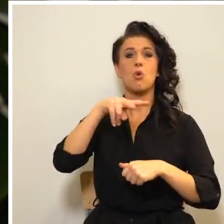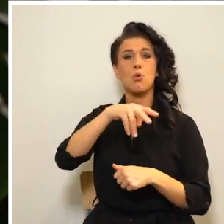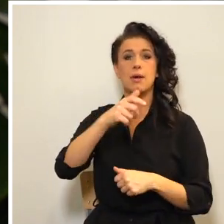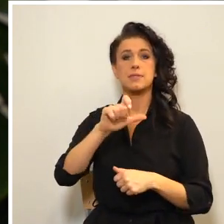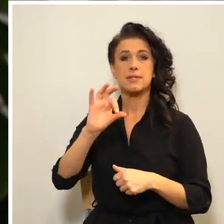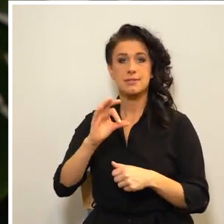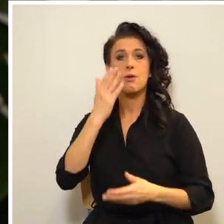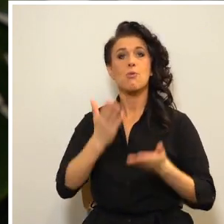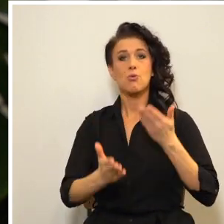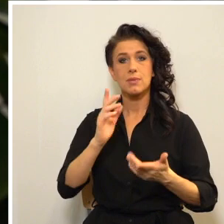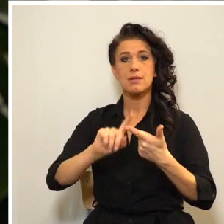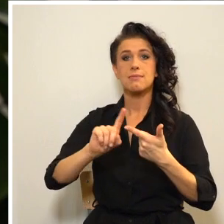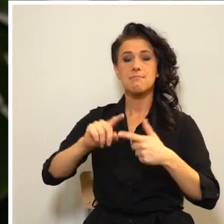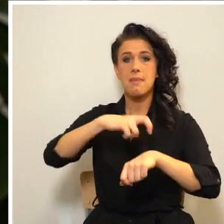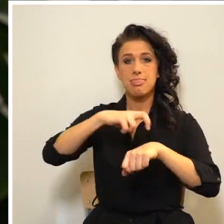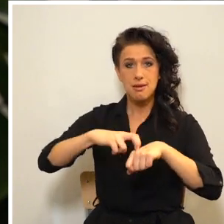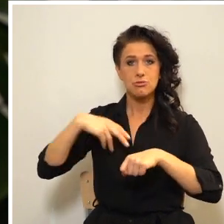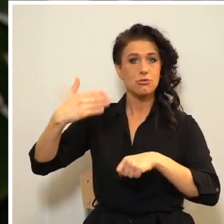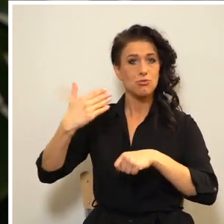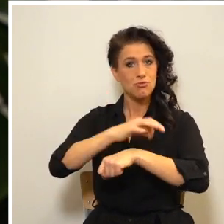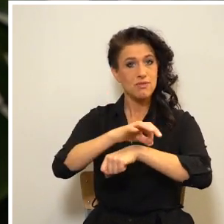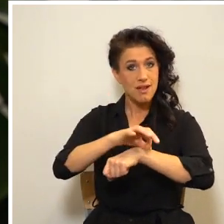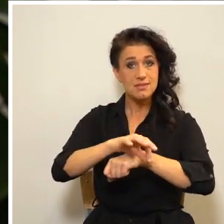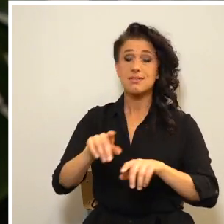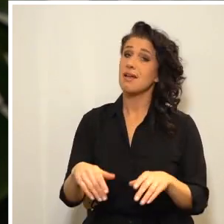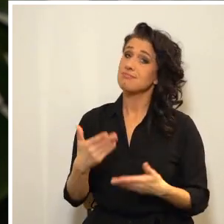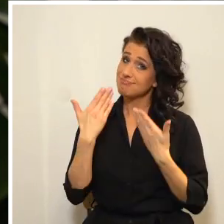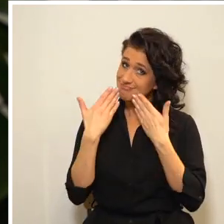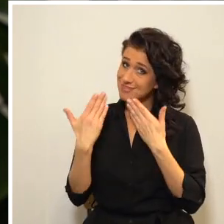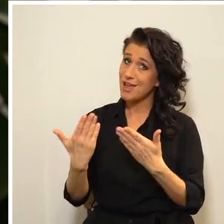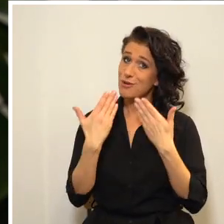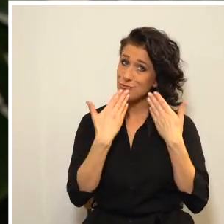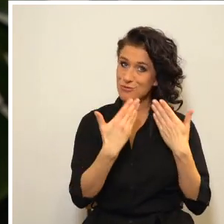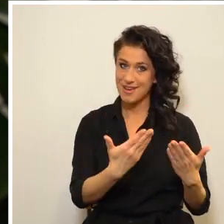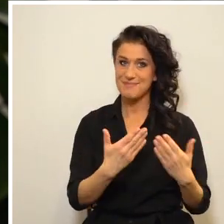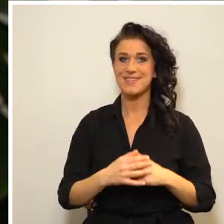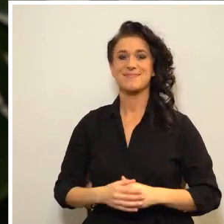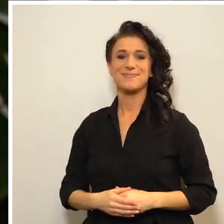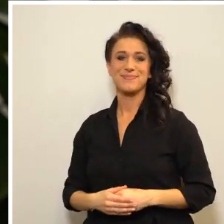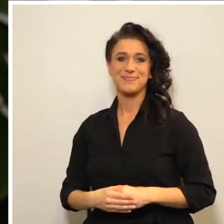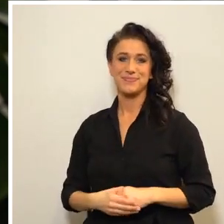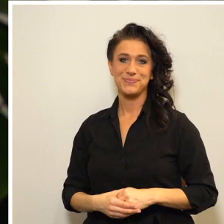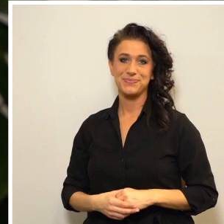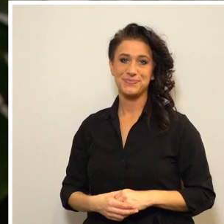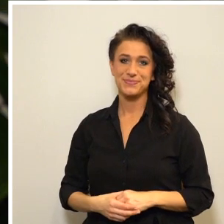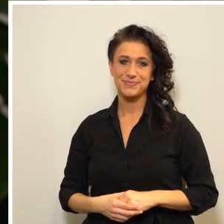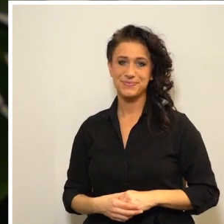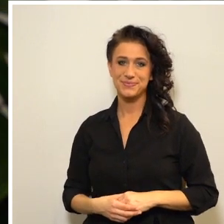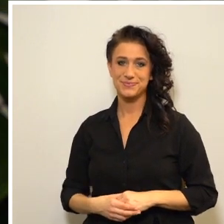curie-skłodowskiej w Lublinie Uniwersytet Medyczny z bardzo za co Bardzo dziękujemy i